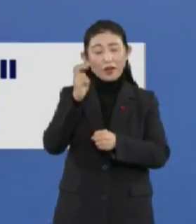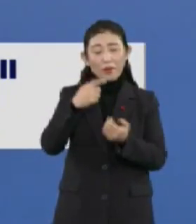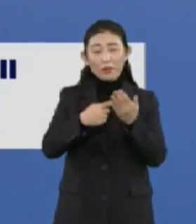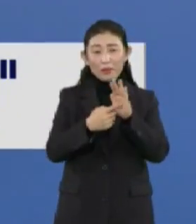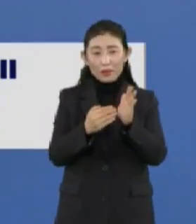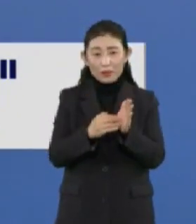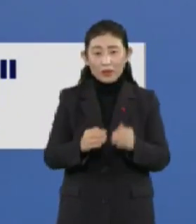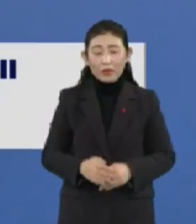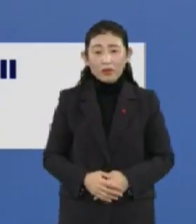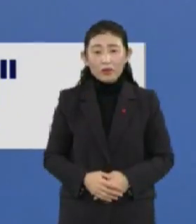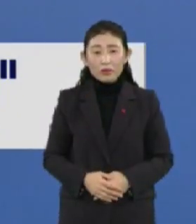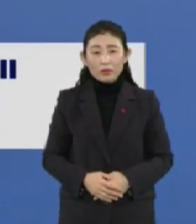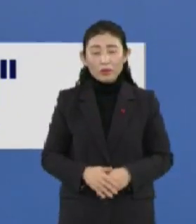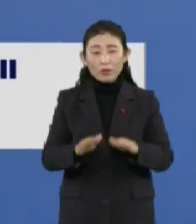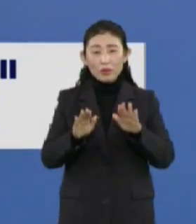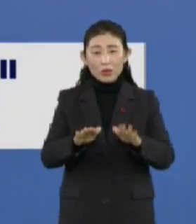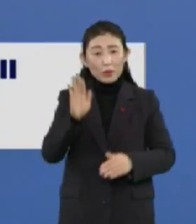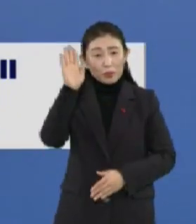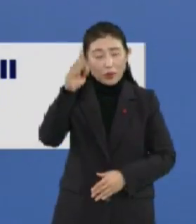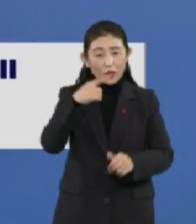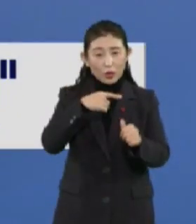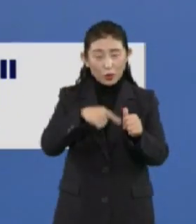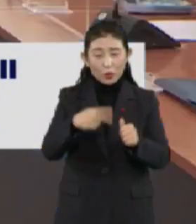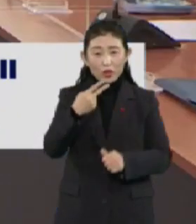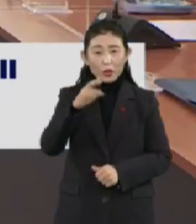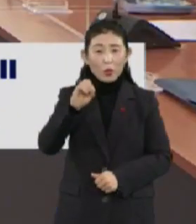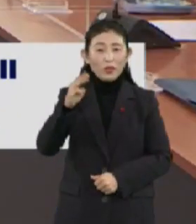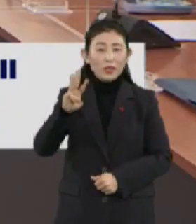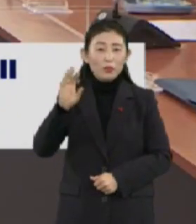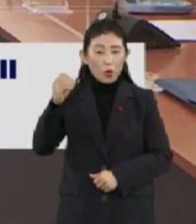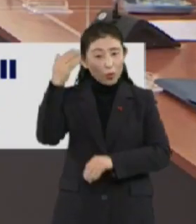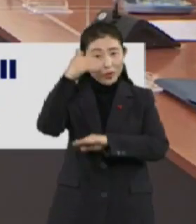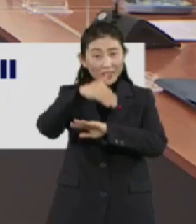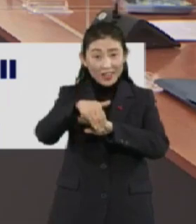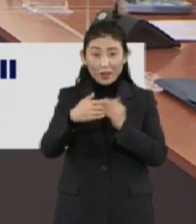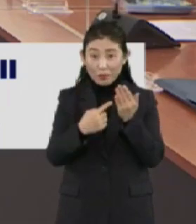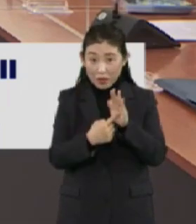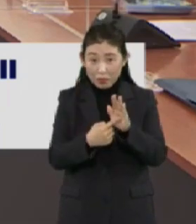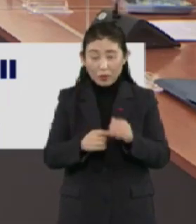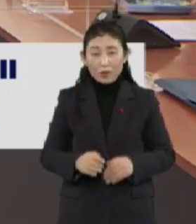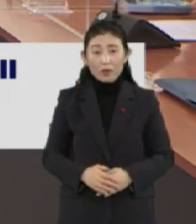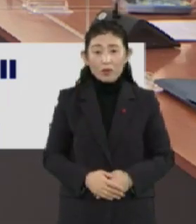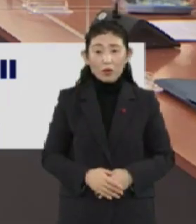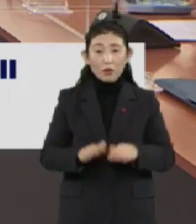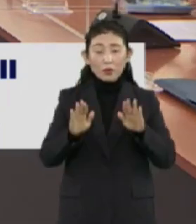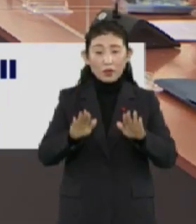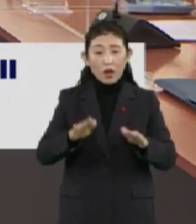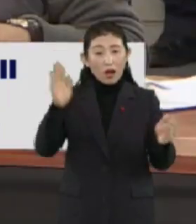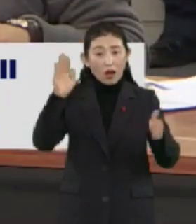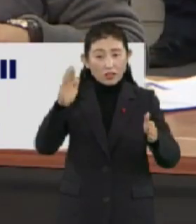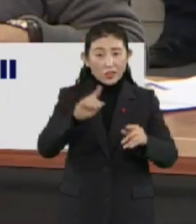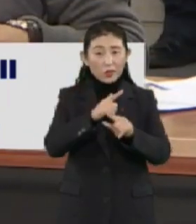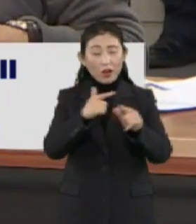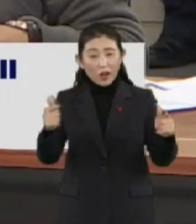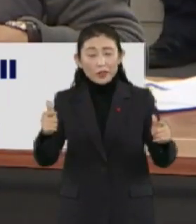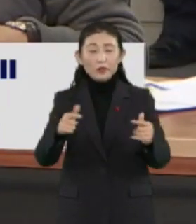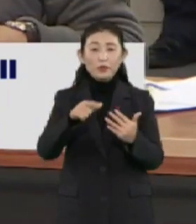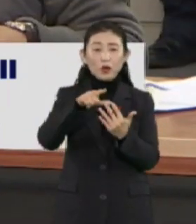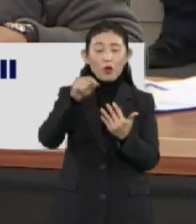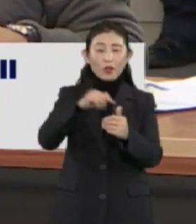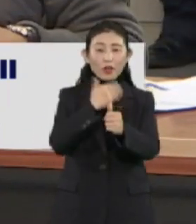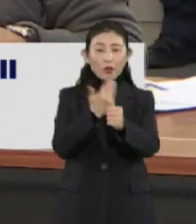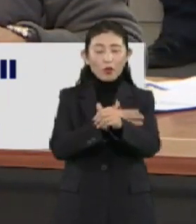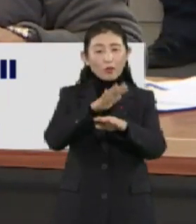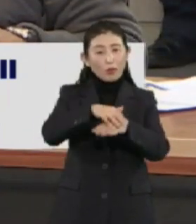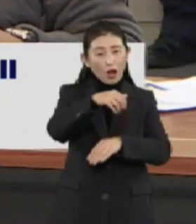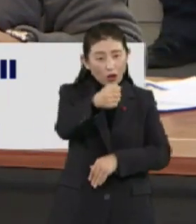선언했습니다. 김 교육감은 오늘 미래교육 2030 추진계획 기자회견에서 올해는 학생들의 다양한 선택권을